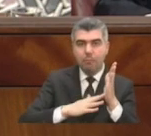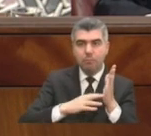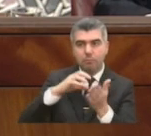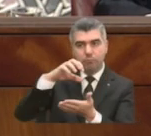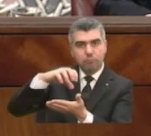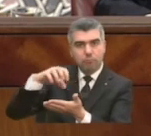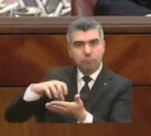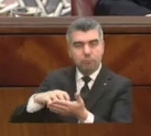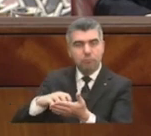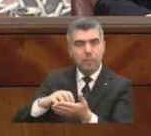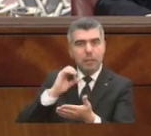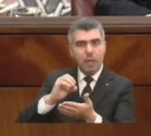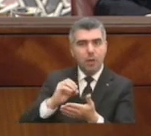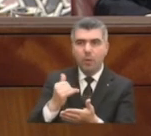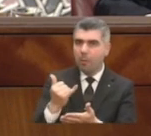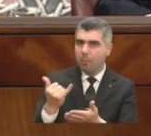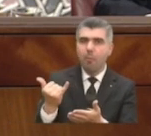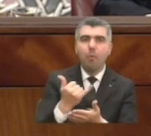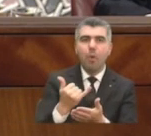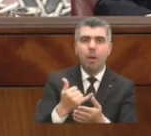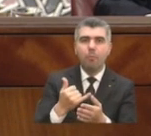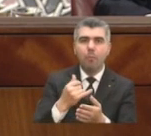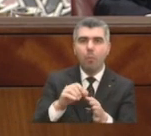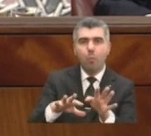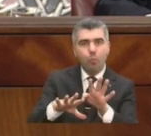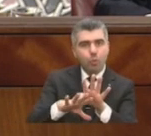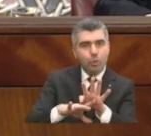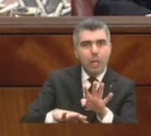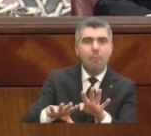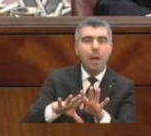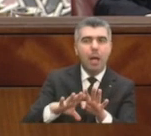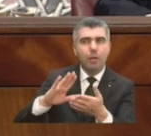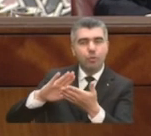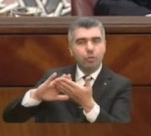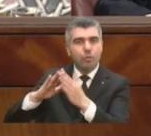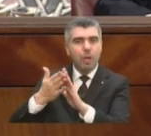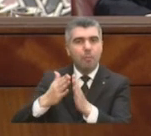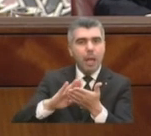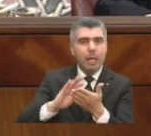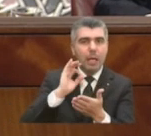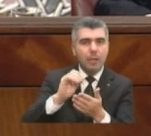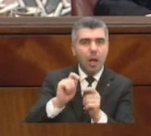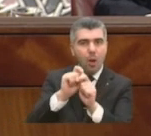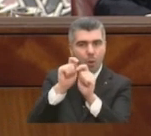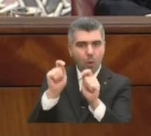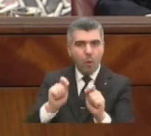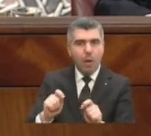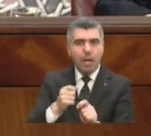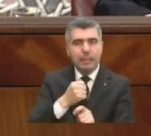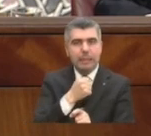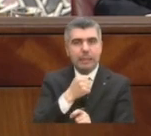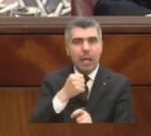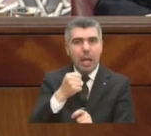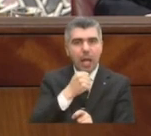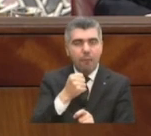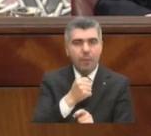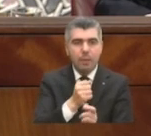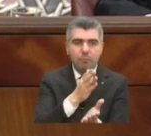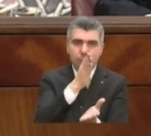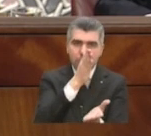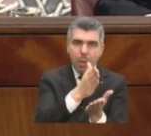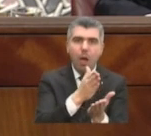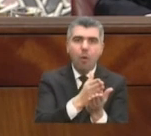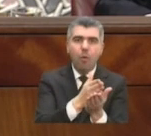الاقليمي بديناميه مجتمعها المدني وحيويه ساحتها الاعلاميه ومصداقيه